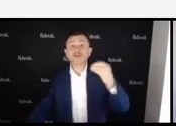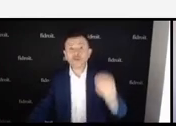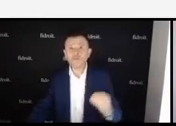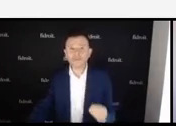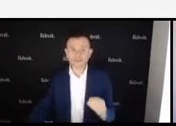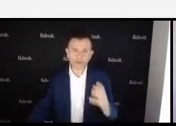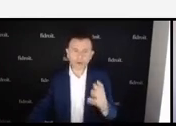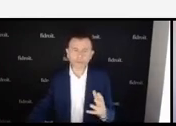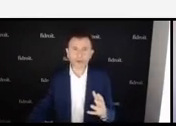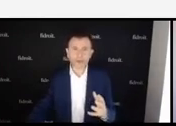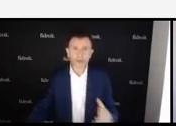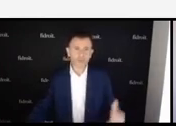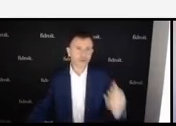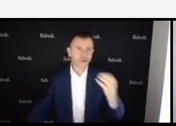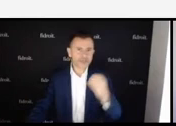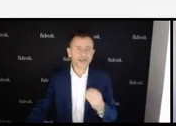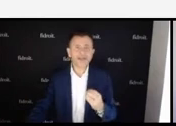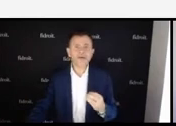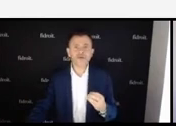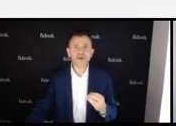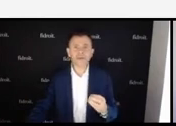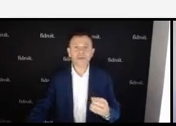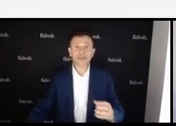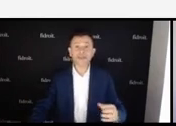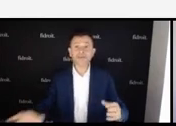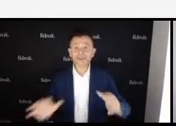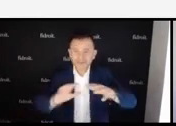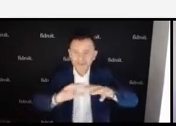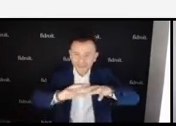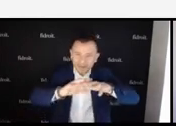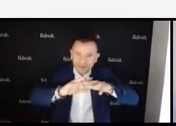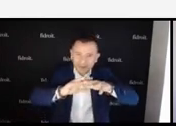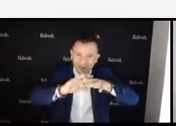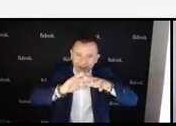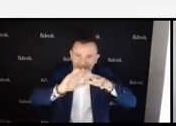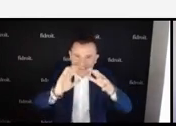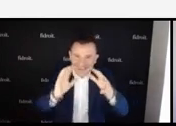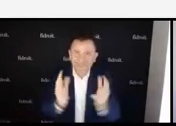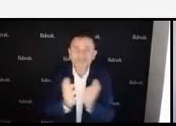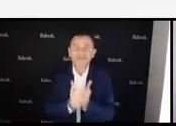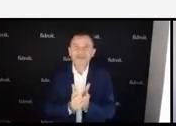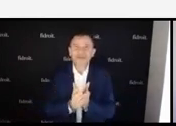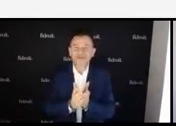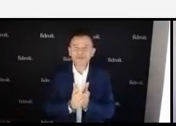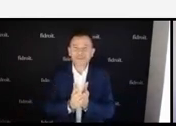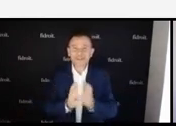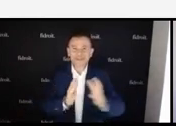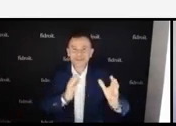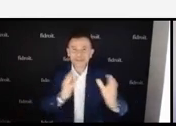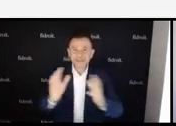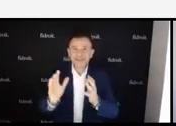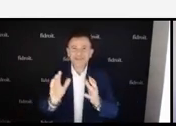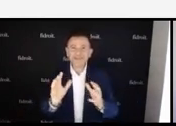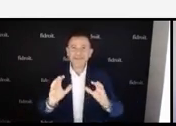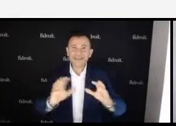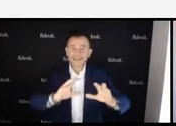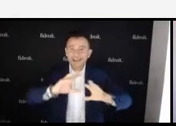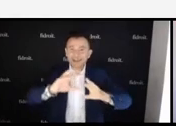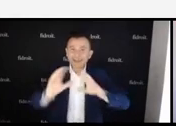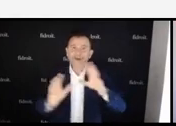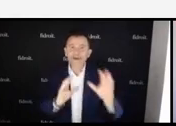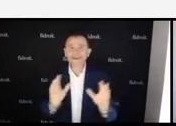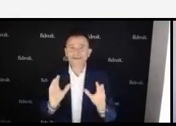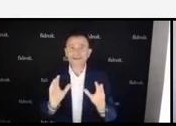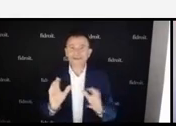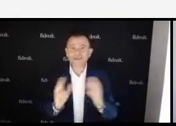et suffisamment propres pour que chaque client doive effectuer un savant dosage pour déterminer